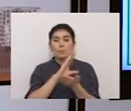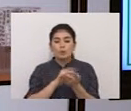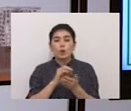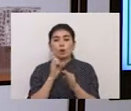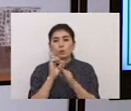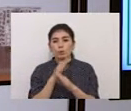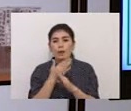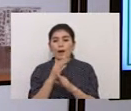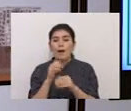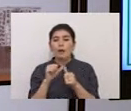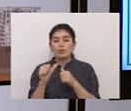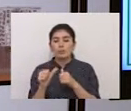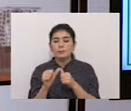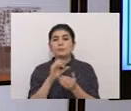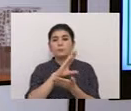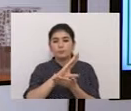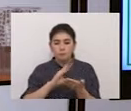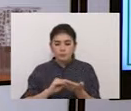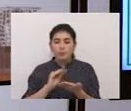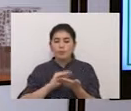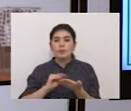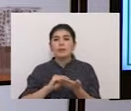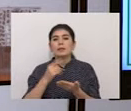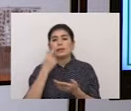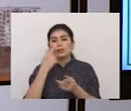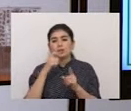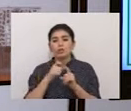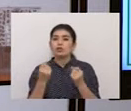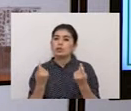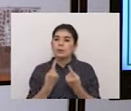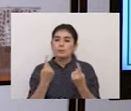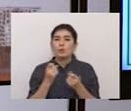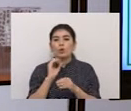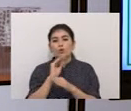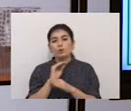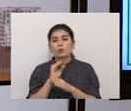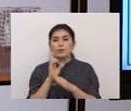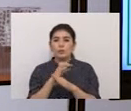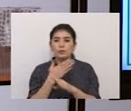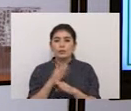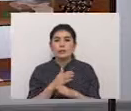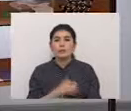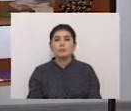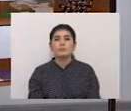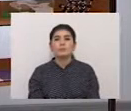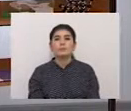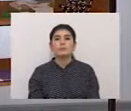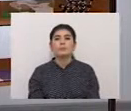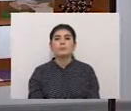turlarga ajrating. Ko'chirib yozasiz, gaplarni sodda va qo'shma turlarga ajratasiz.